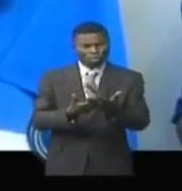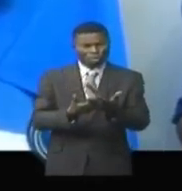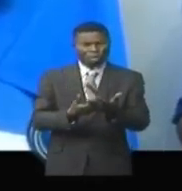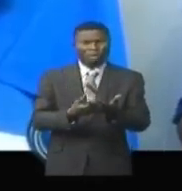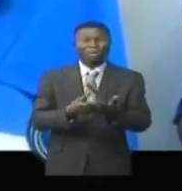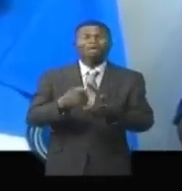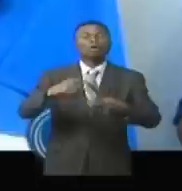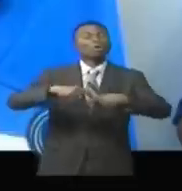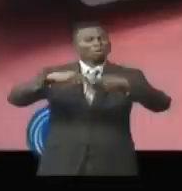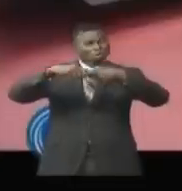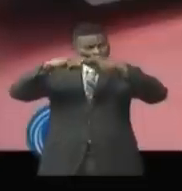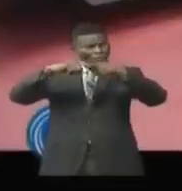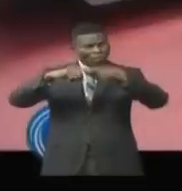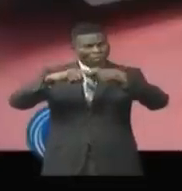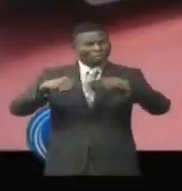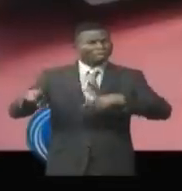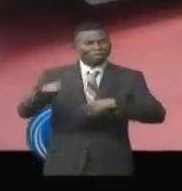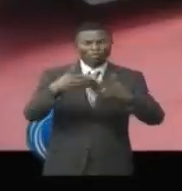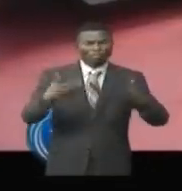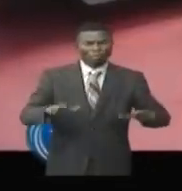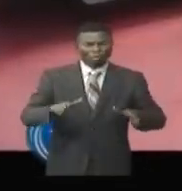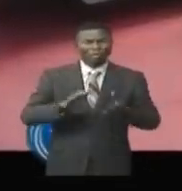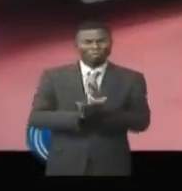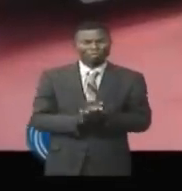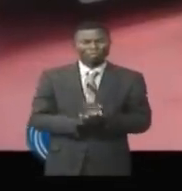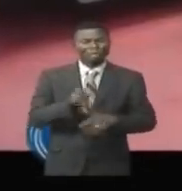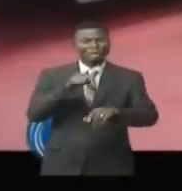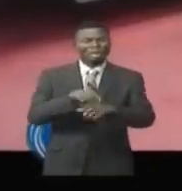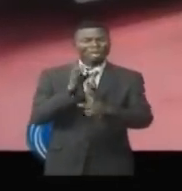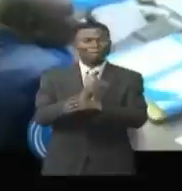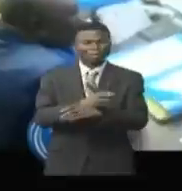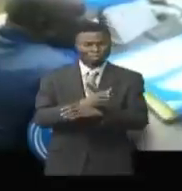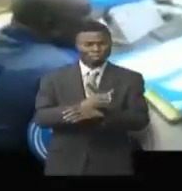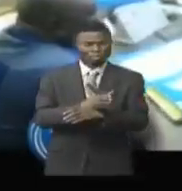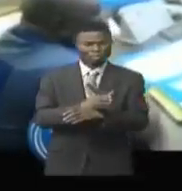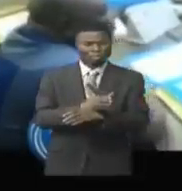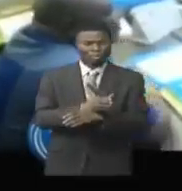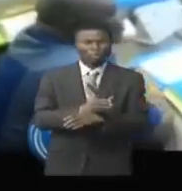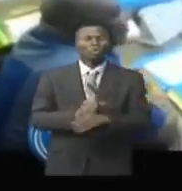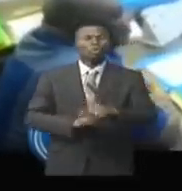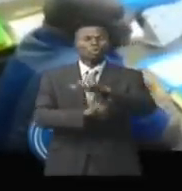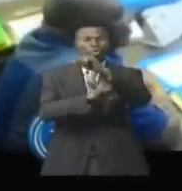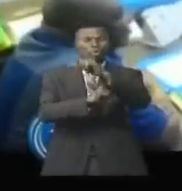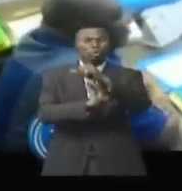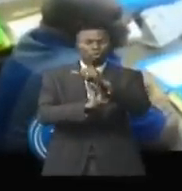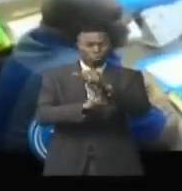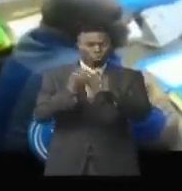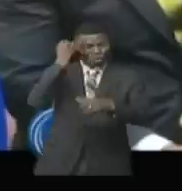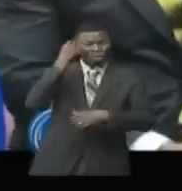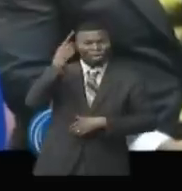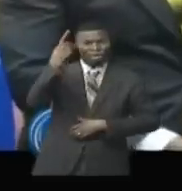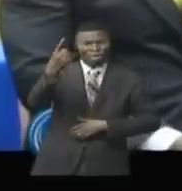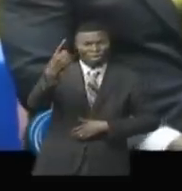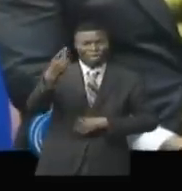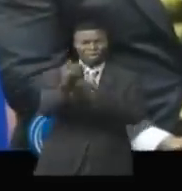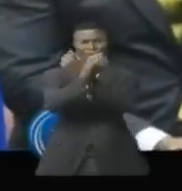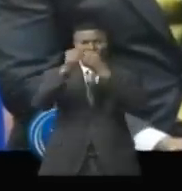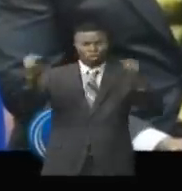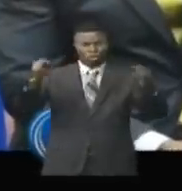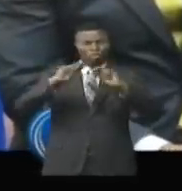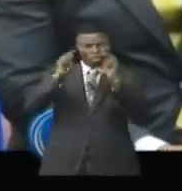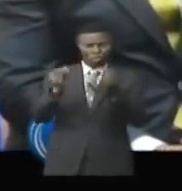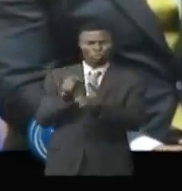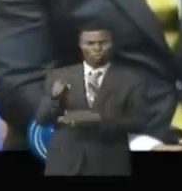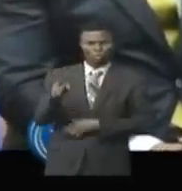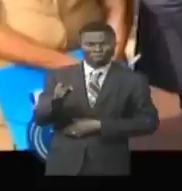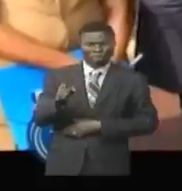comme on nous a radié la fois passée. Après ces malaises, l'heure est arrivée de porter tous les regards vers la même direction afin de sauver la discipline.